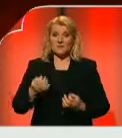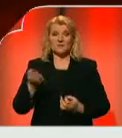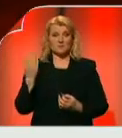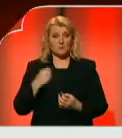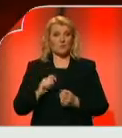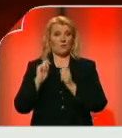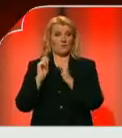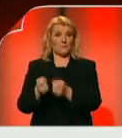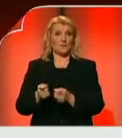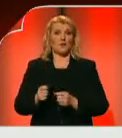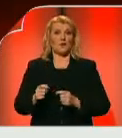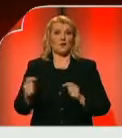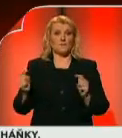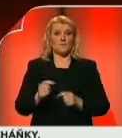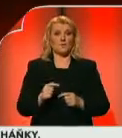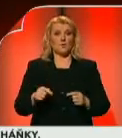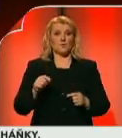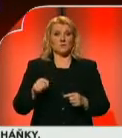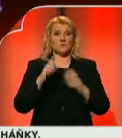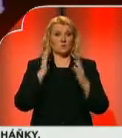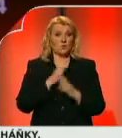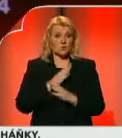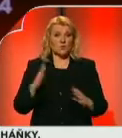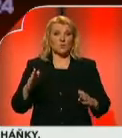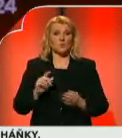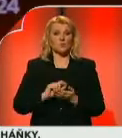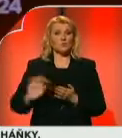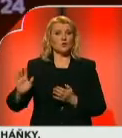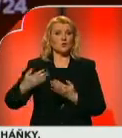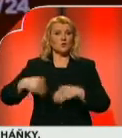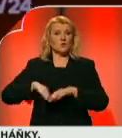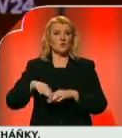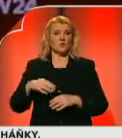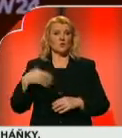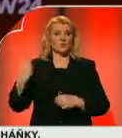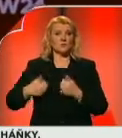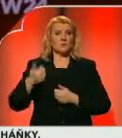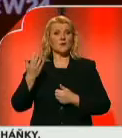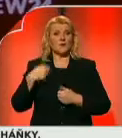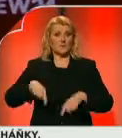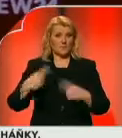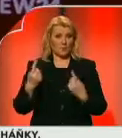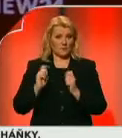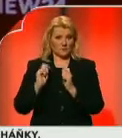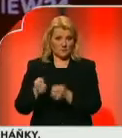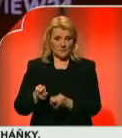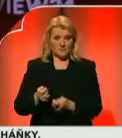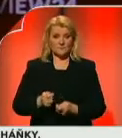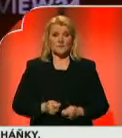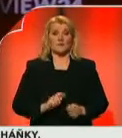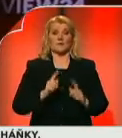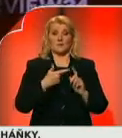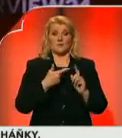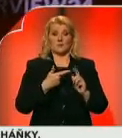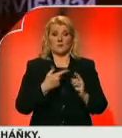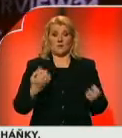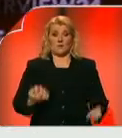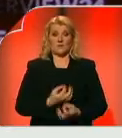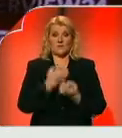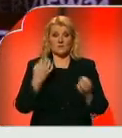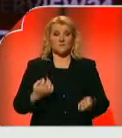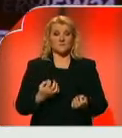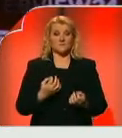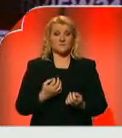podali proti tomu rozhodnutí Úřadu pro ochranu hospodářské soutěže rozklad, to je první věc. A druhá věc,